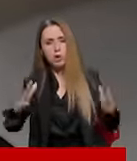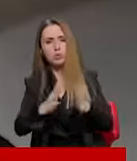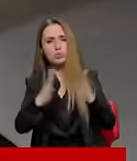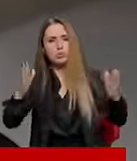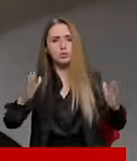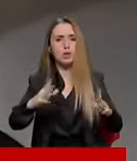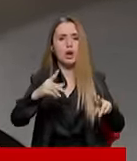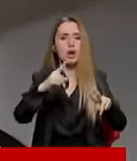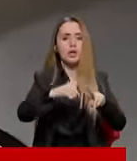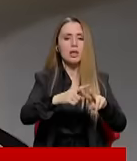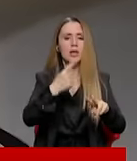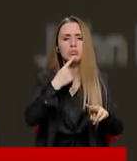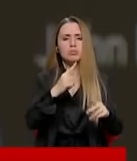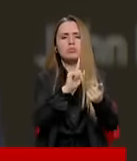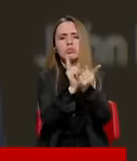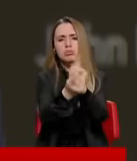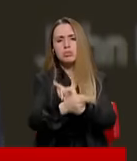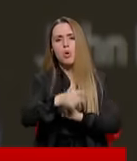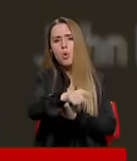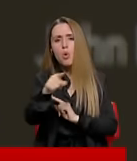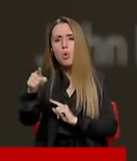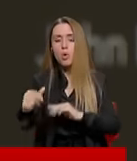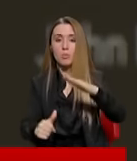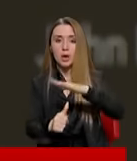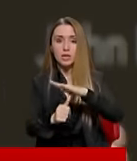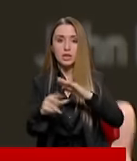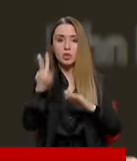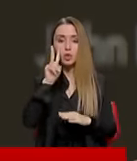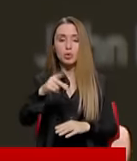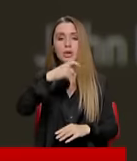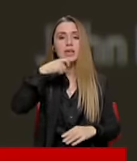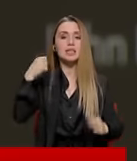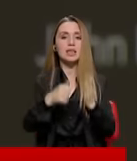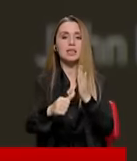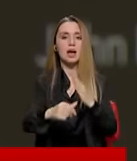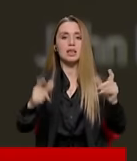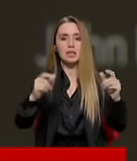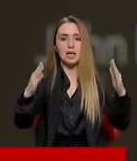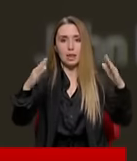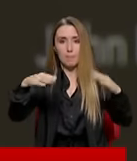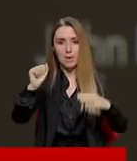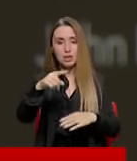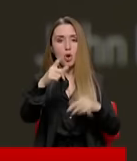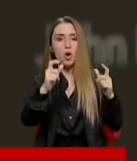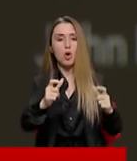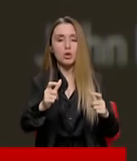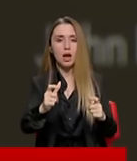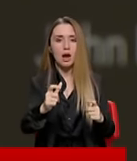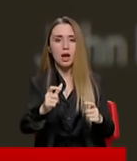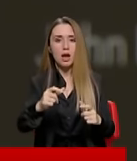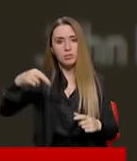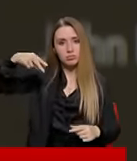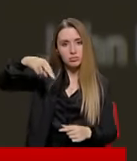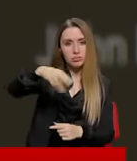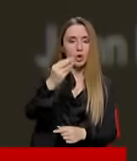Old Town denilen bütün başkentlerde gördüğümüz eski tarihi kent merkezi orada ve birçoğunu yaya